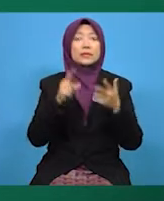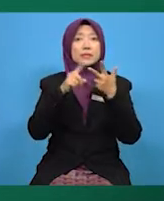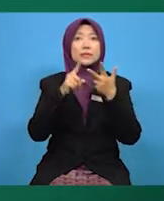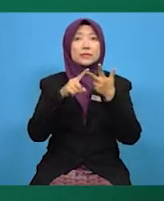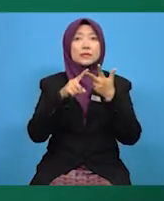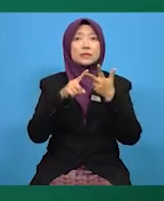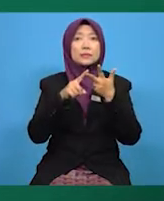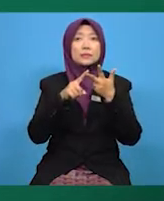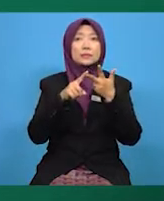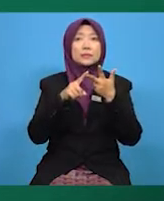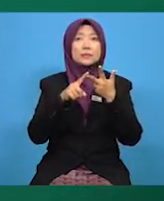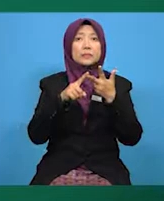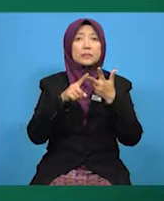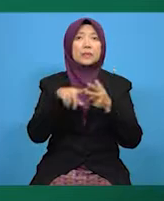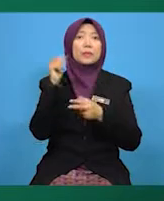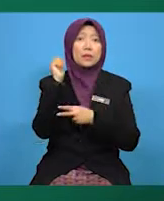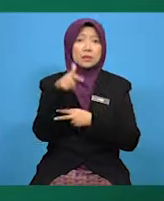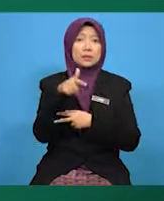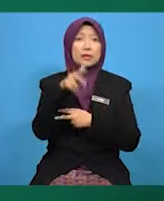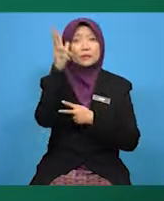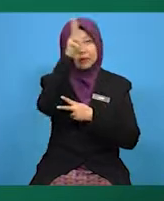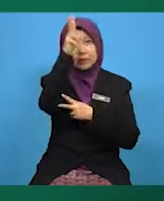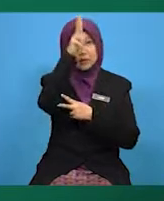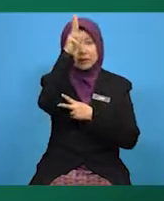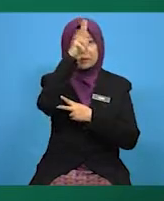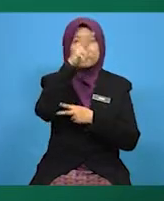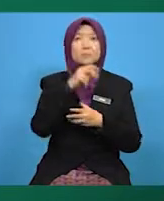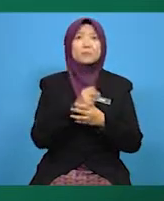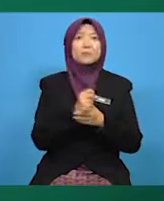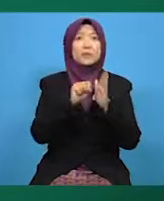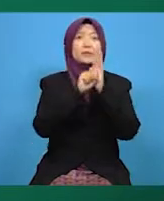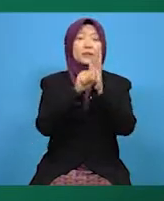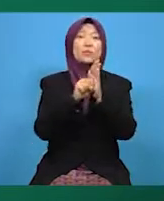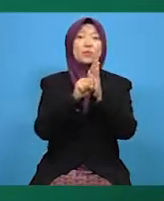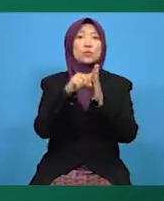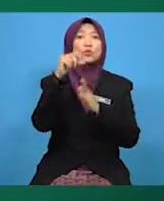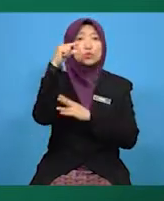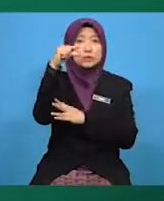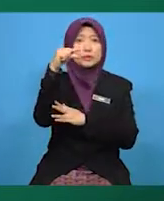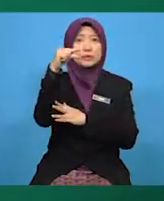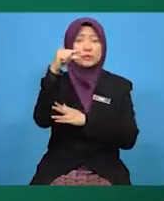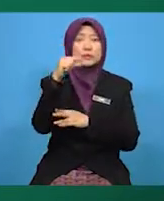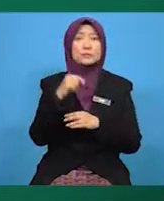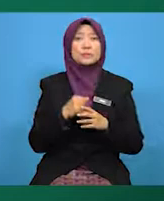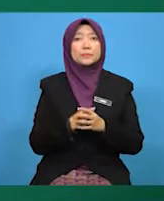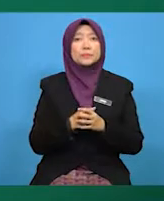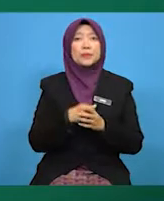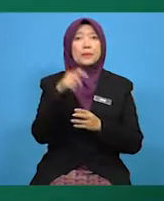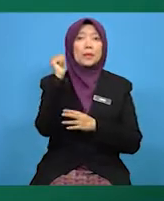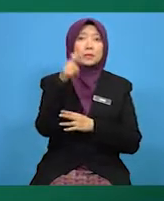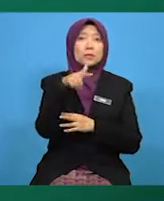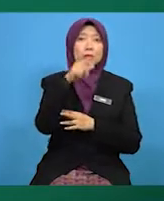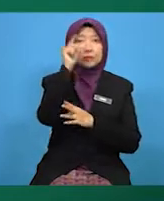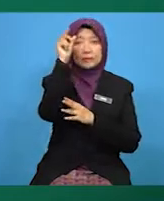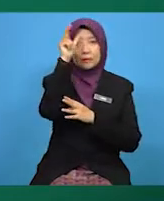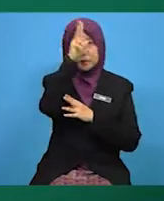Komponen yang ketiga ialah perbelanjaan kerajaan. Simbolnya ialah huruf G.